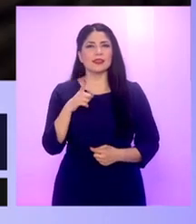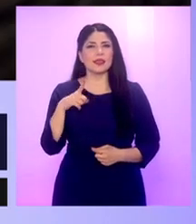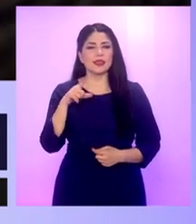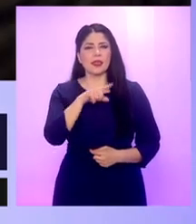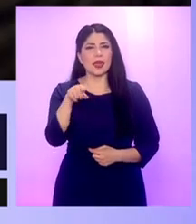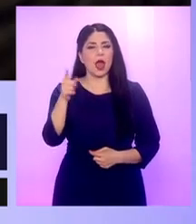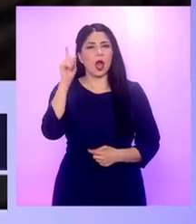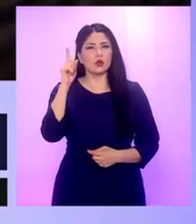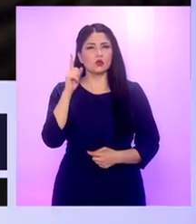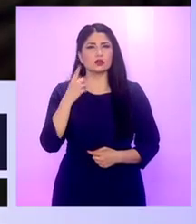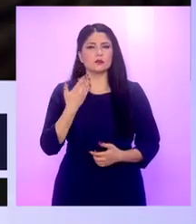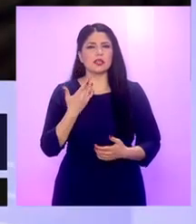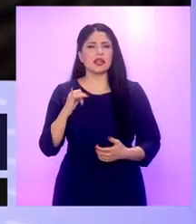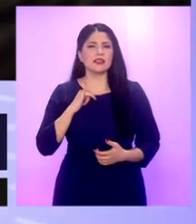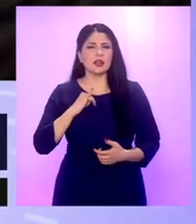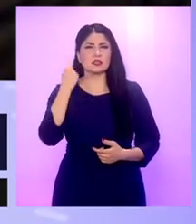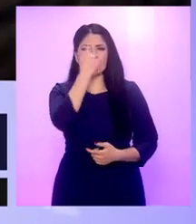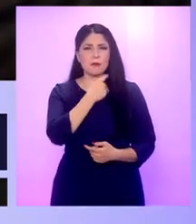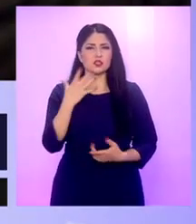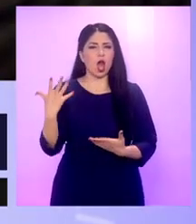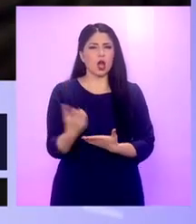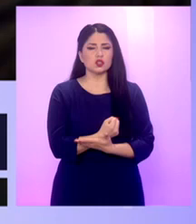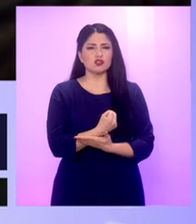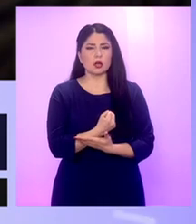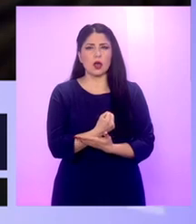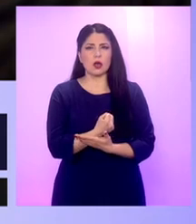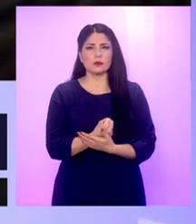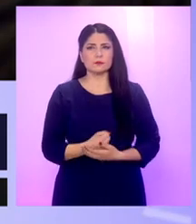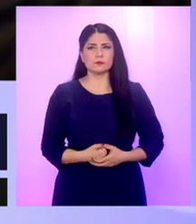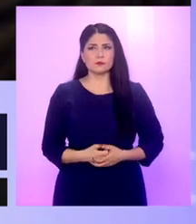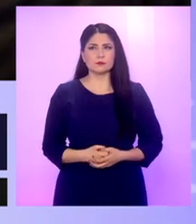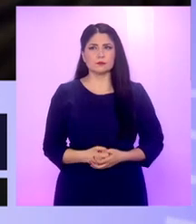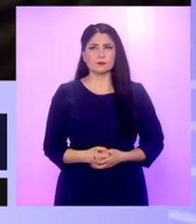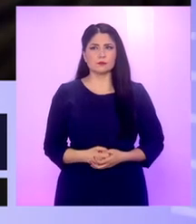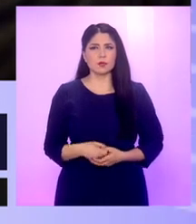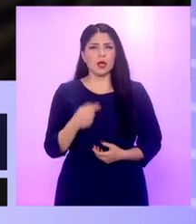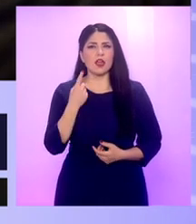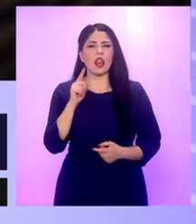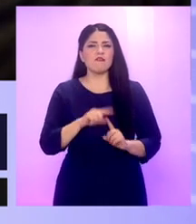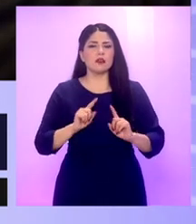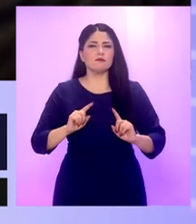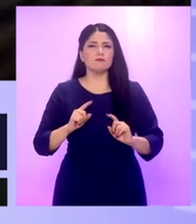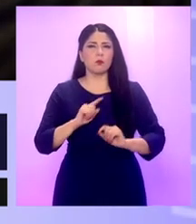de imagine, din considerente de a câștiga o bucată de capital politic,